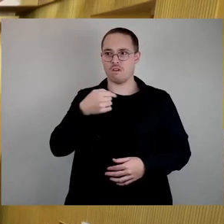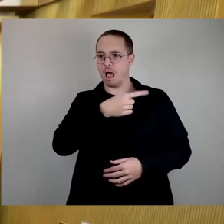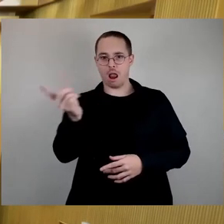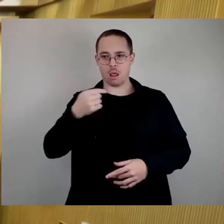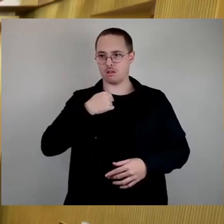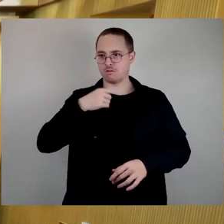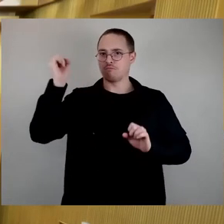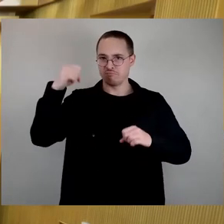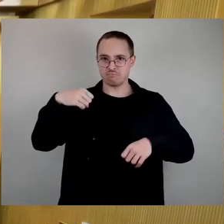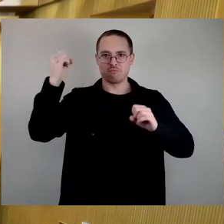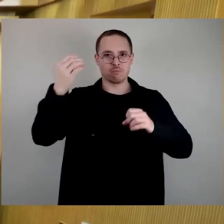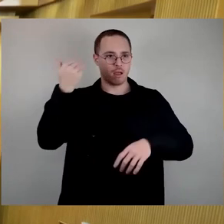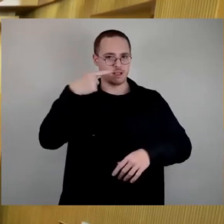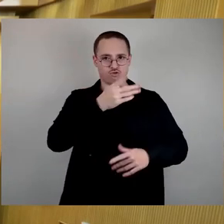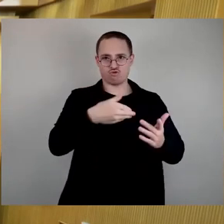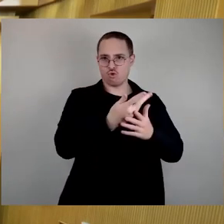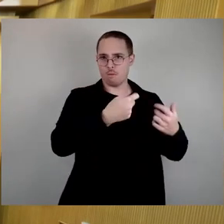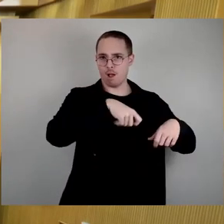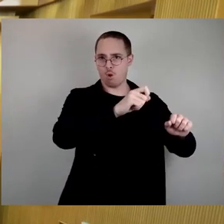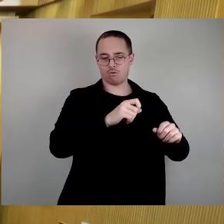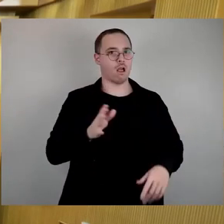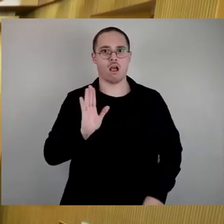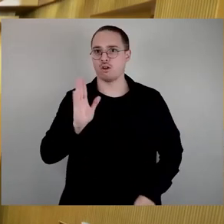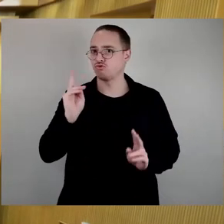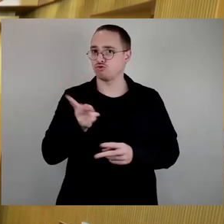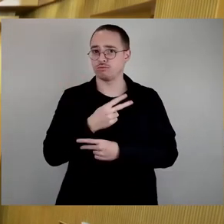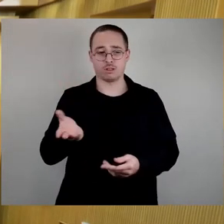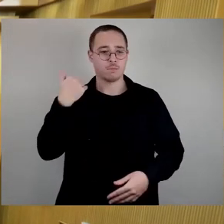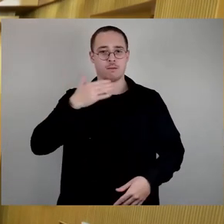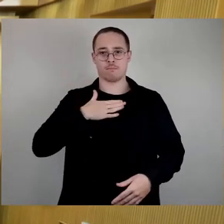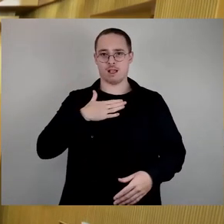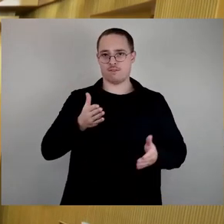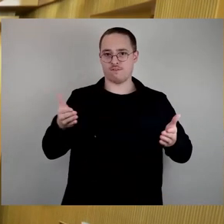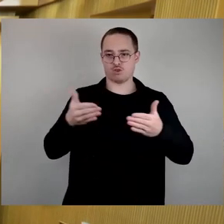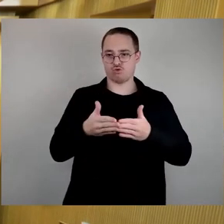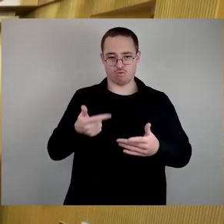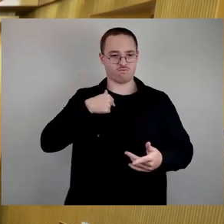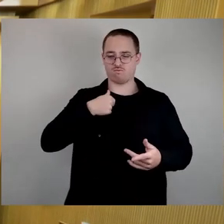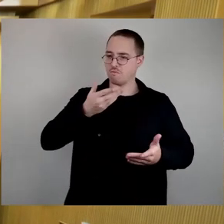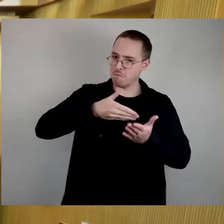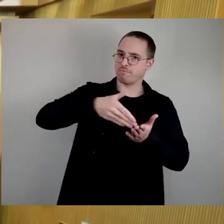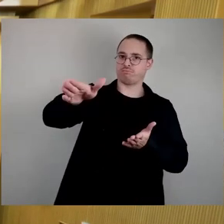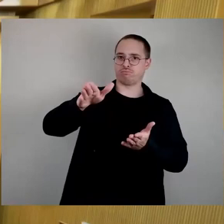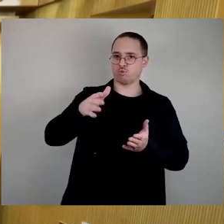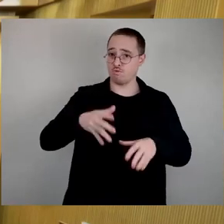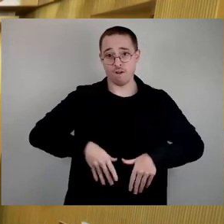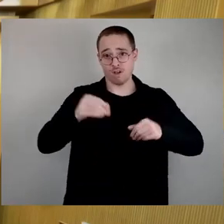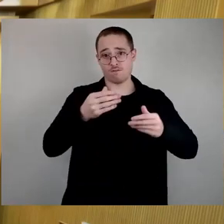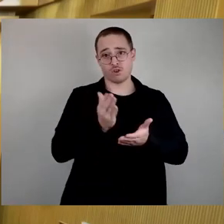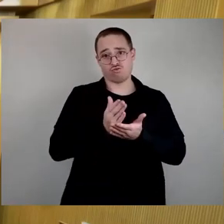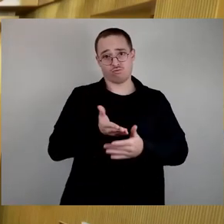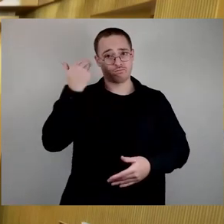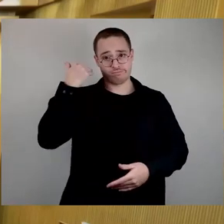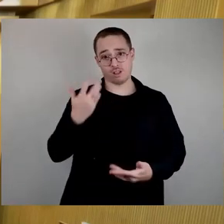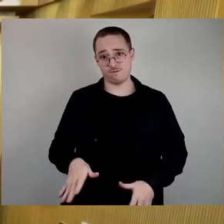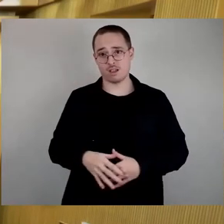nicht unzutreffend. Meine Fraktion hat es von Anfang an abgelehnt. Und deswegen ist die Position, die Herr Dr. Schulte-Wissermann hier jetzt für uns vorgetragen hat, vollkommen